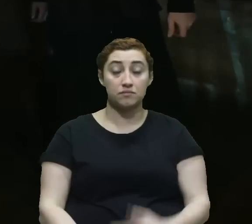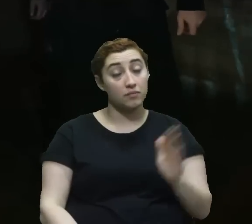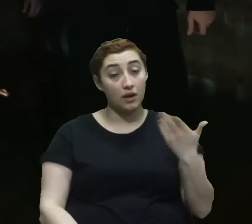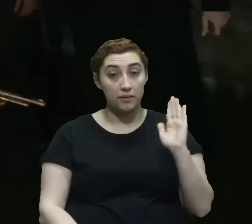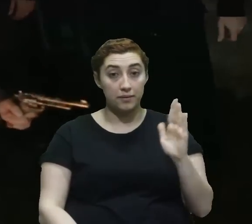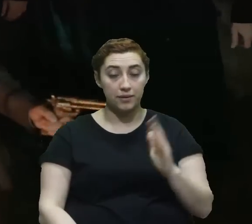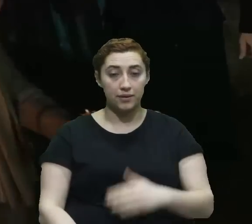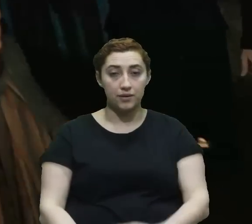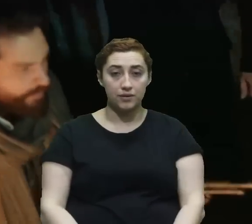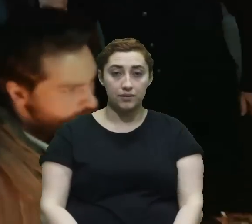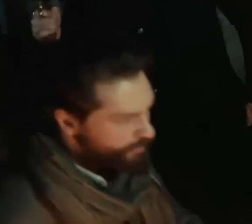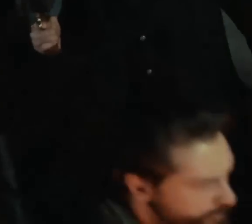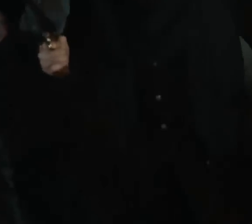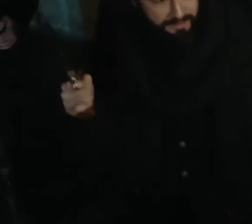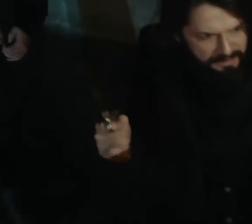Yürüyün.